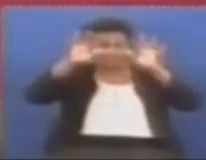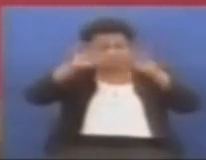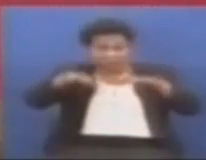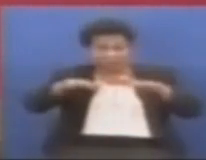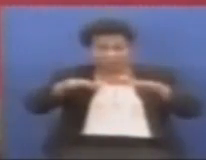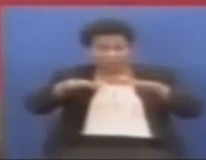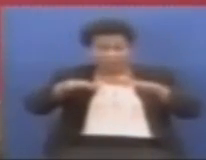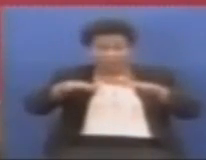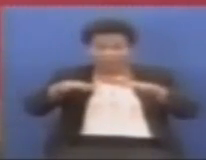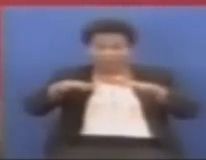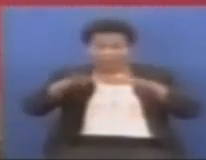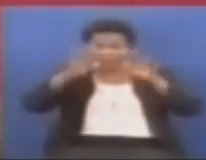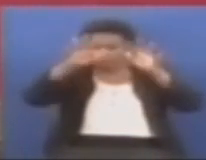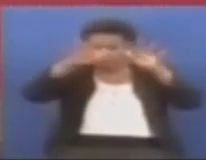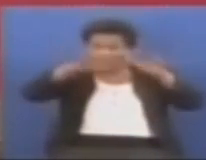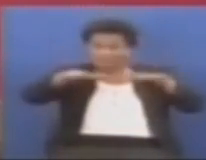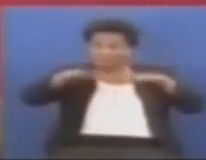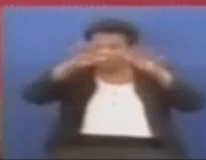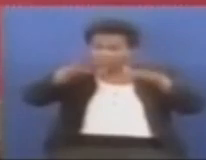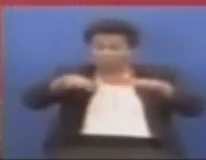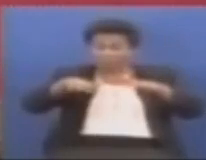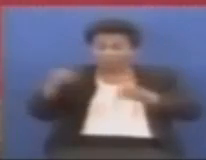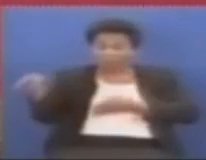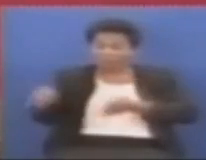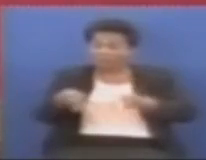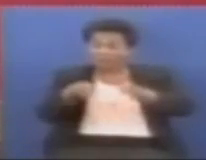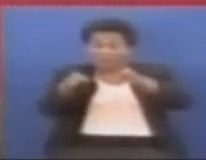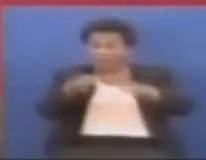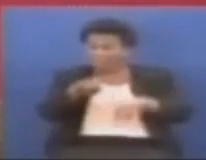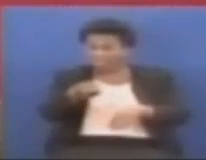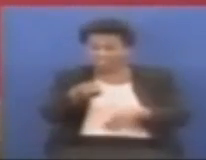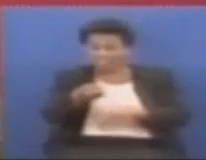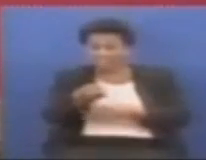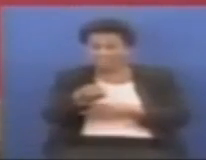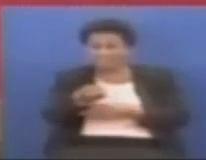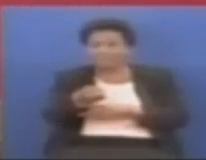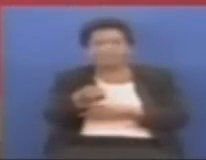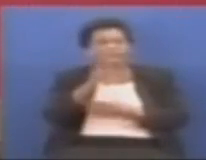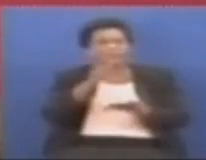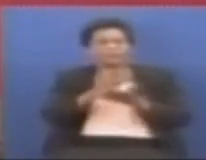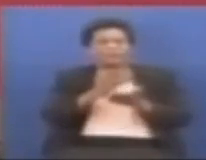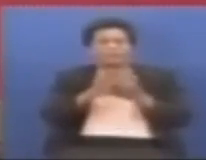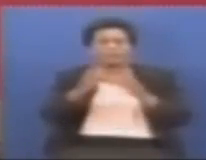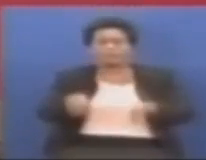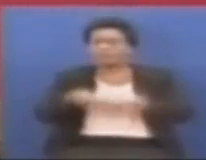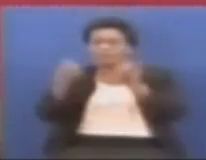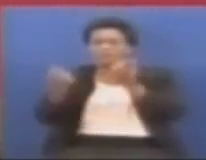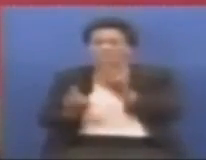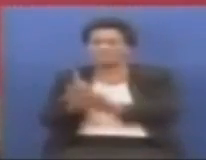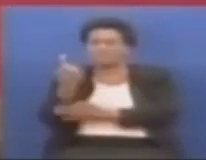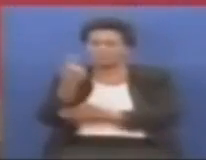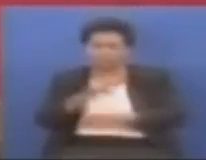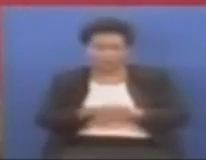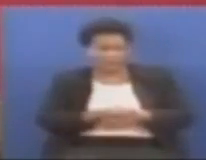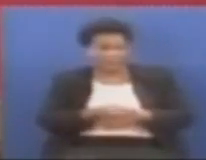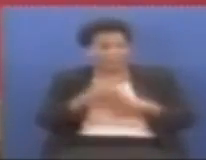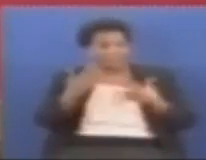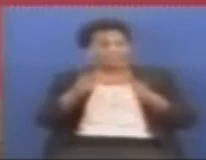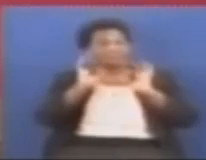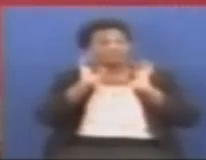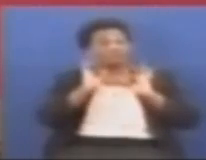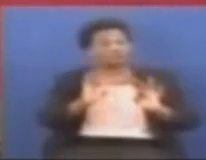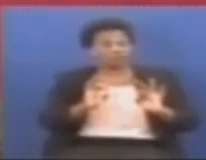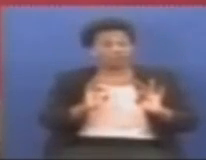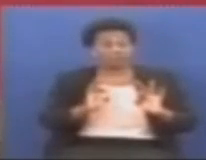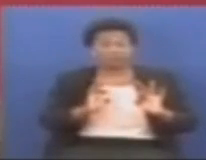ambazo zinatengenezwa kwa kiwango cha vumbi, ni uhakika kwamba kunakuwa na uharibifu mkubwa. Ni vizuri tukawasiliana na Mheshimiwa